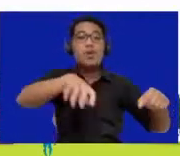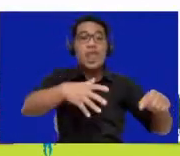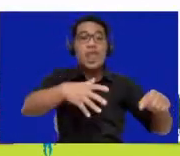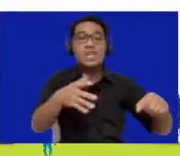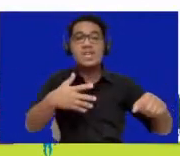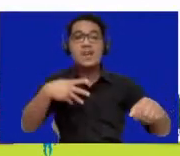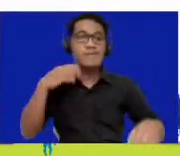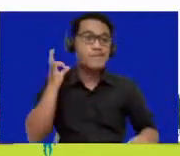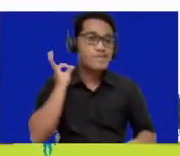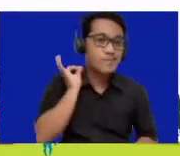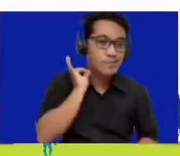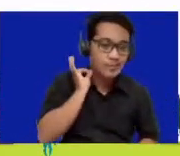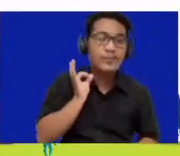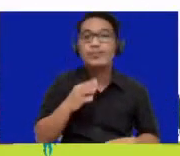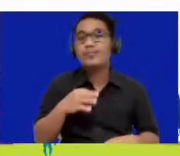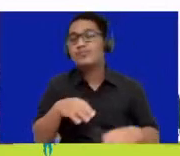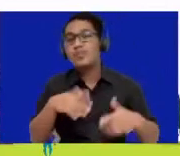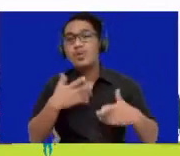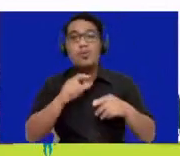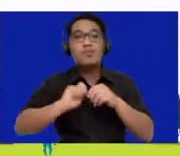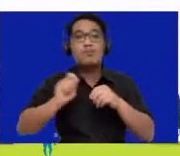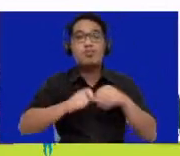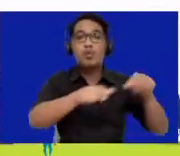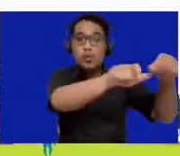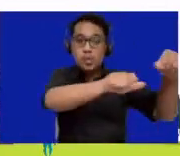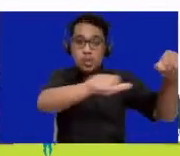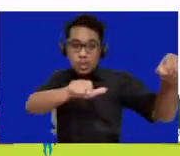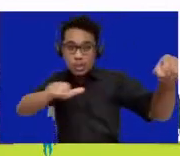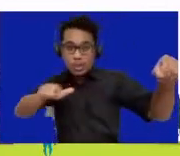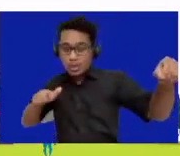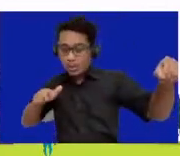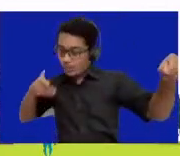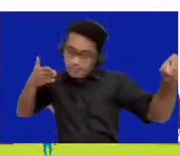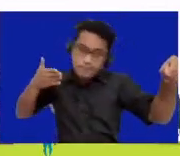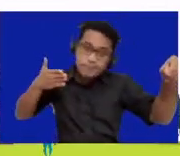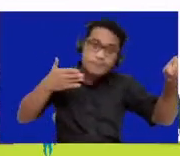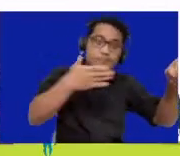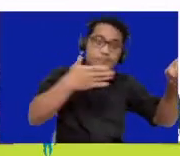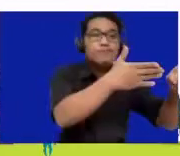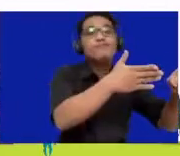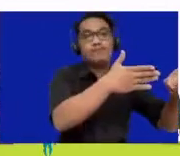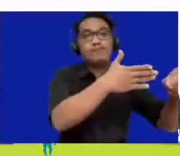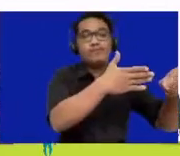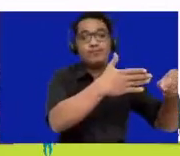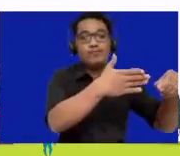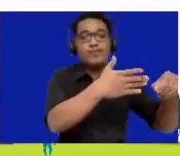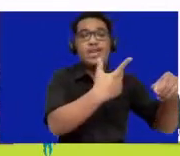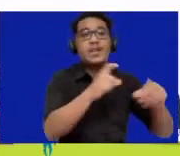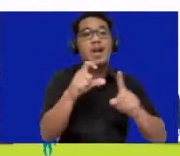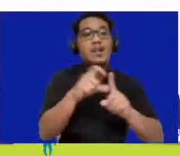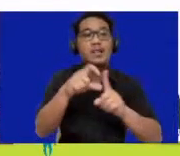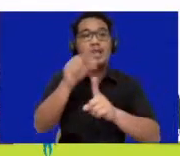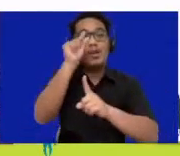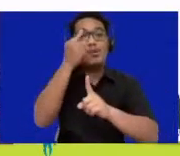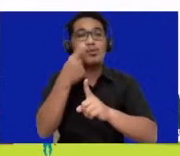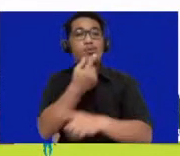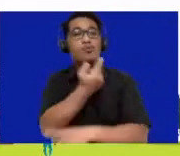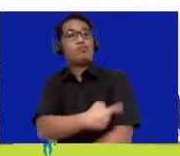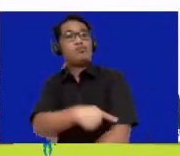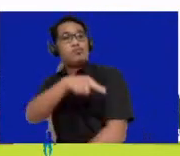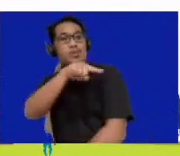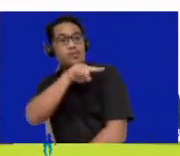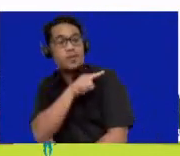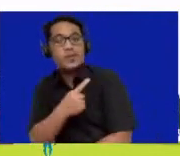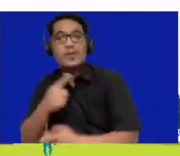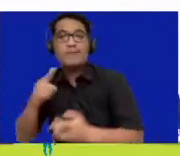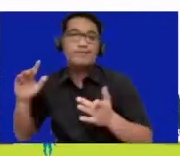jalur evakuasi, membuat roadmap, serta direktori untuk mendata potensi-potensi yang ada di